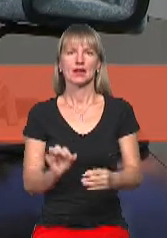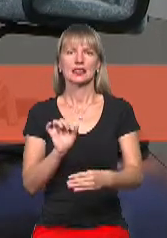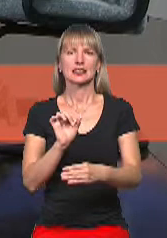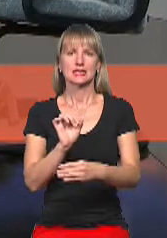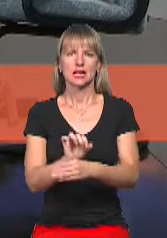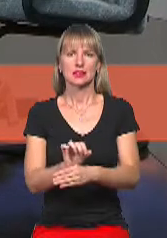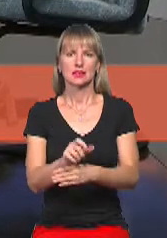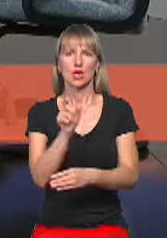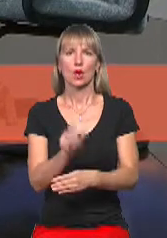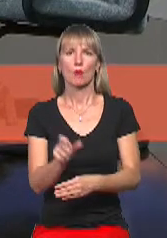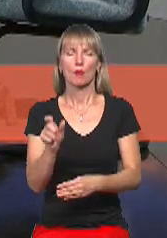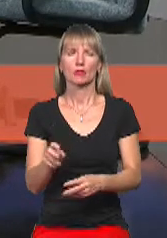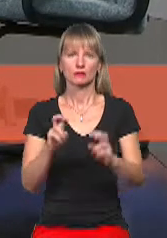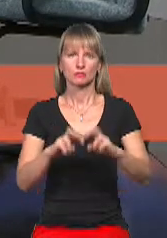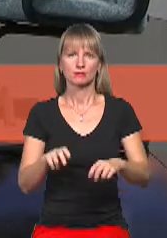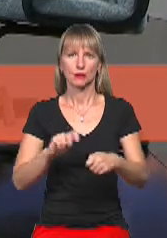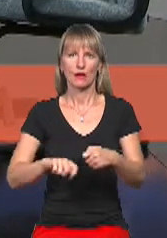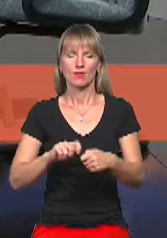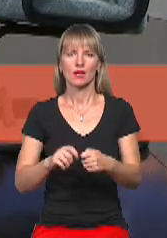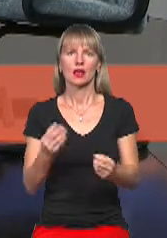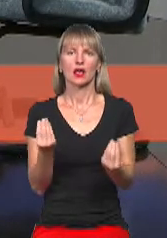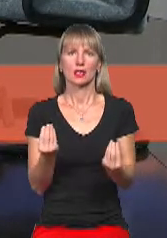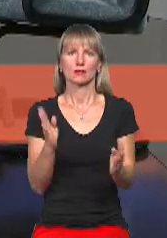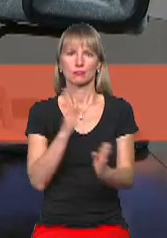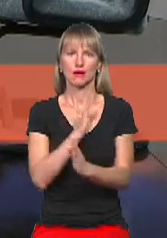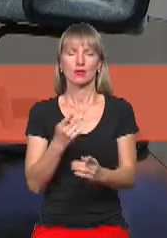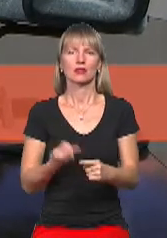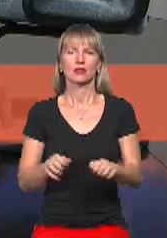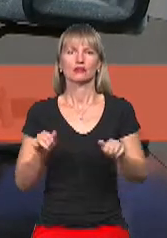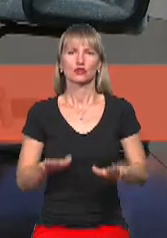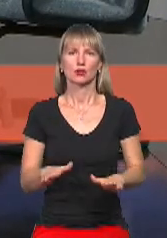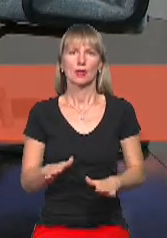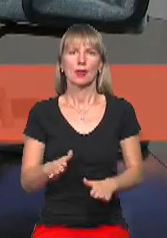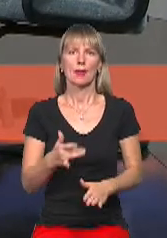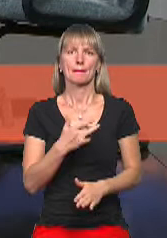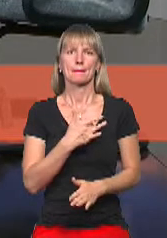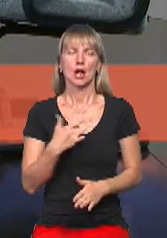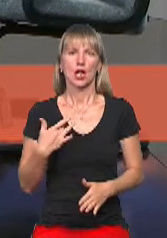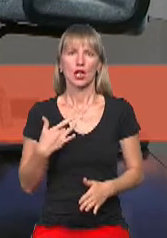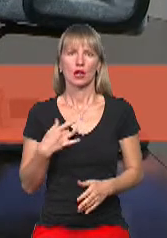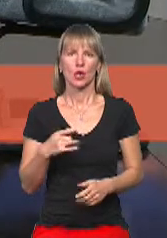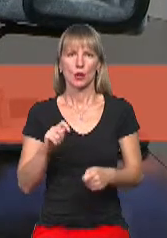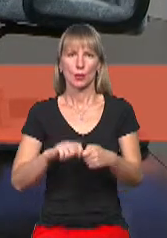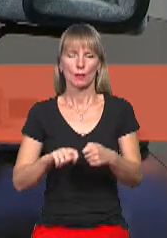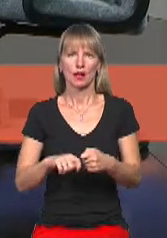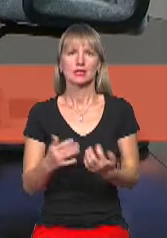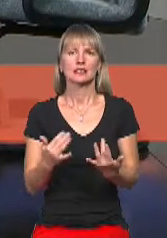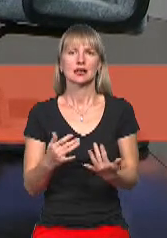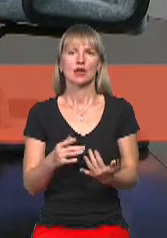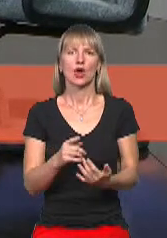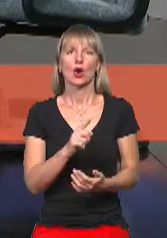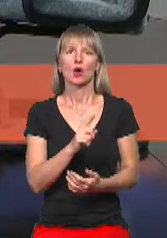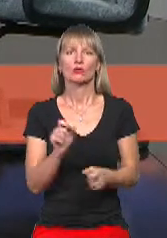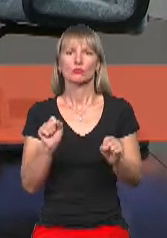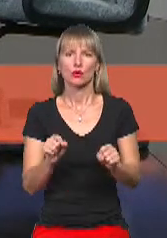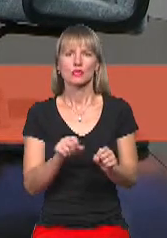станції громадського моніторингу якості повітря. Так. Ми тому і вирішили назвати цю тему «Пильнуй пил». Наскільки кожен із нас може